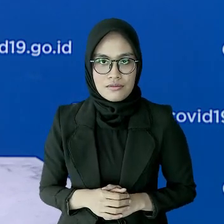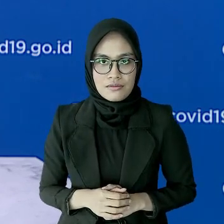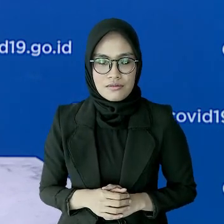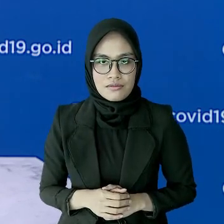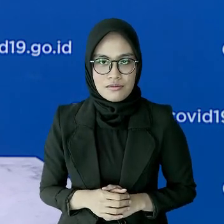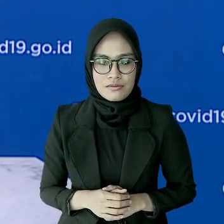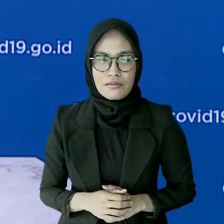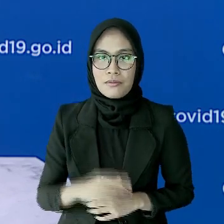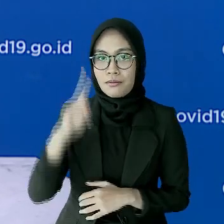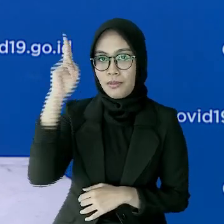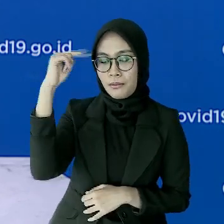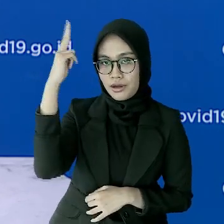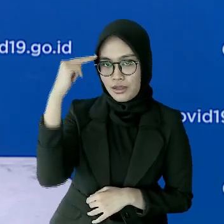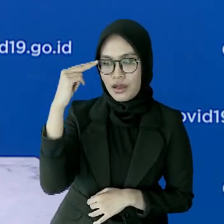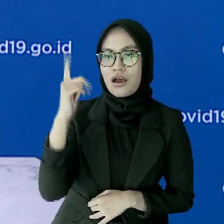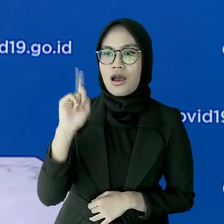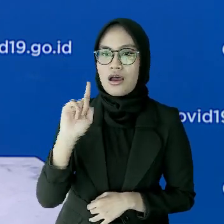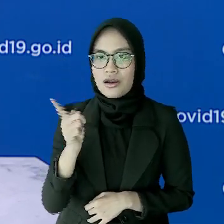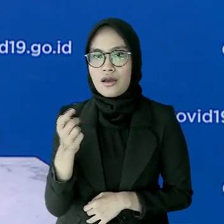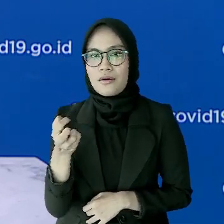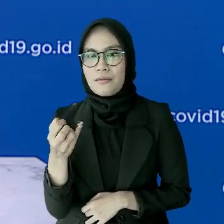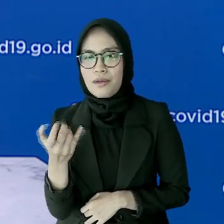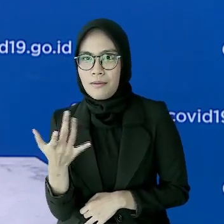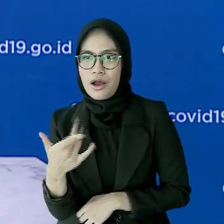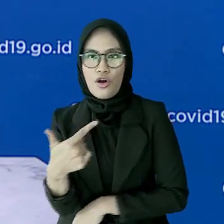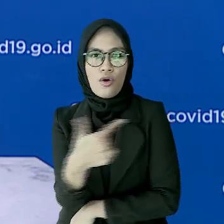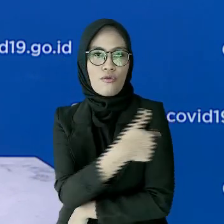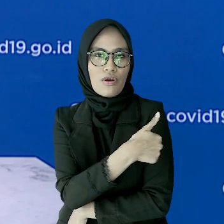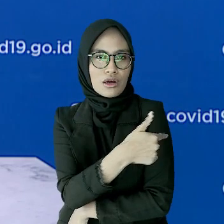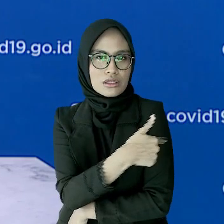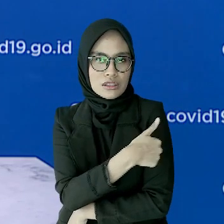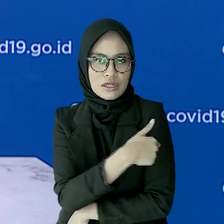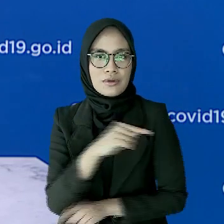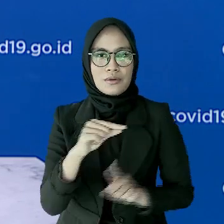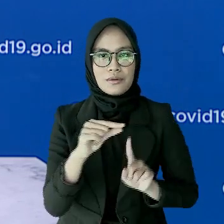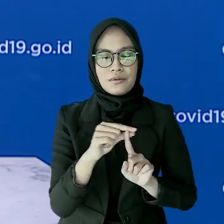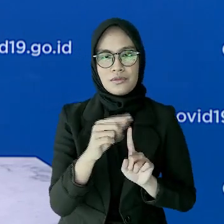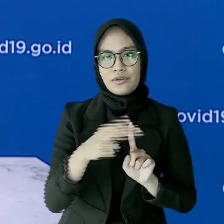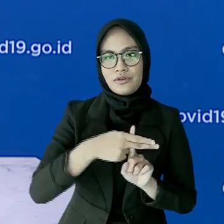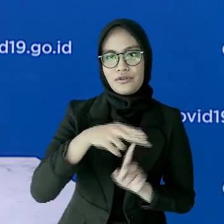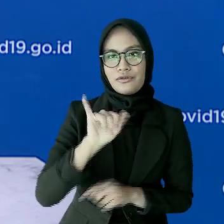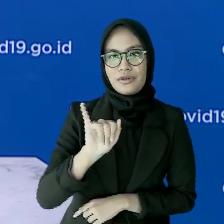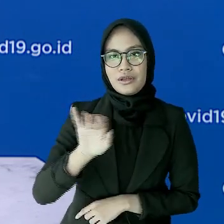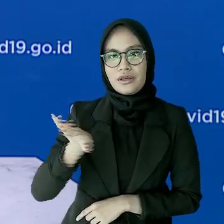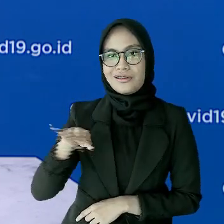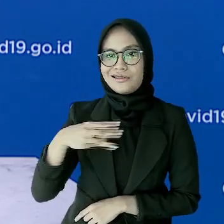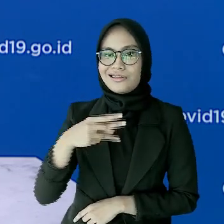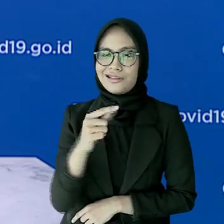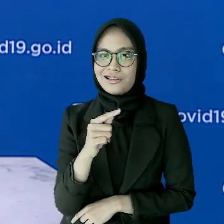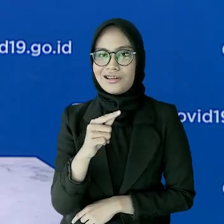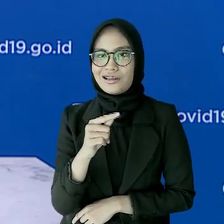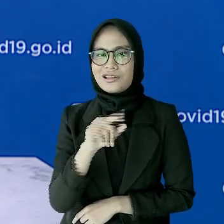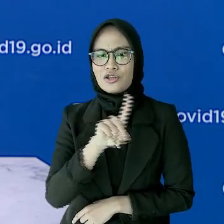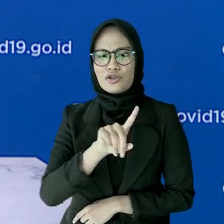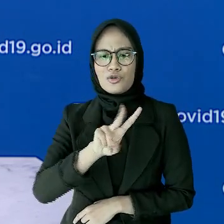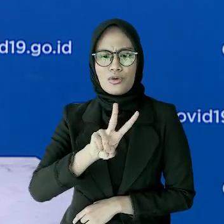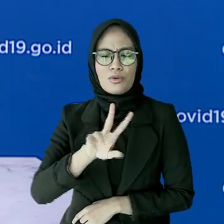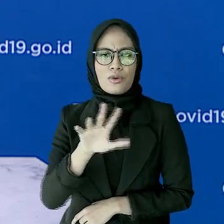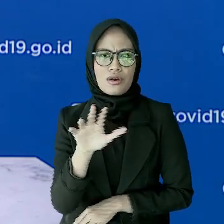pemerintah Indonesia kembali menerima kedatangan vaksin COVID-19 Pfizer tahap 126, 127,